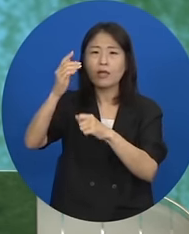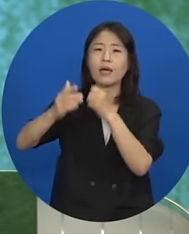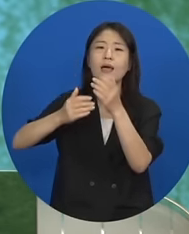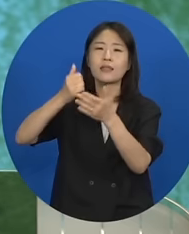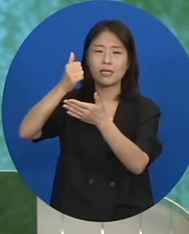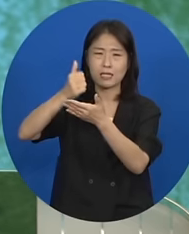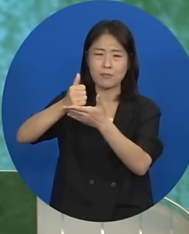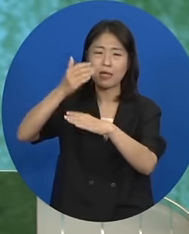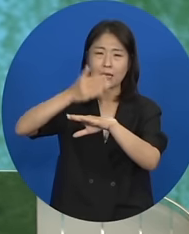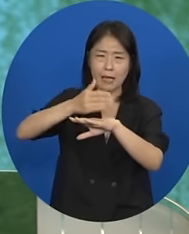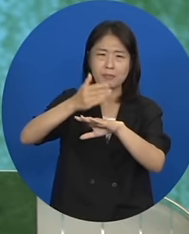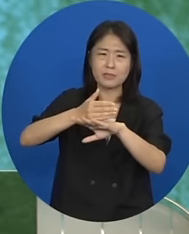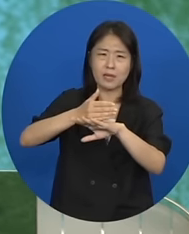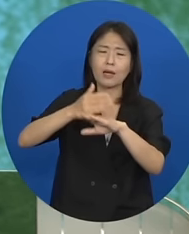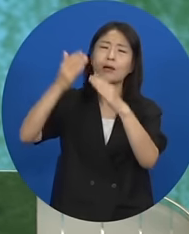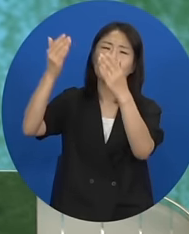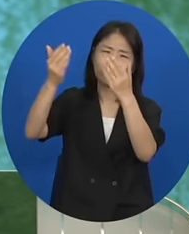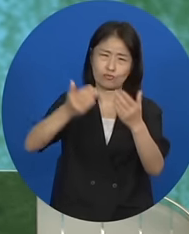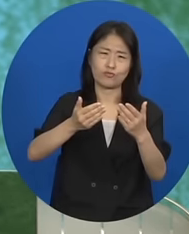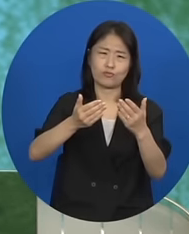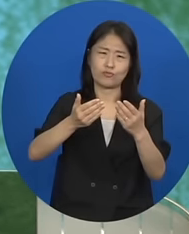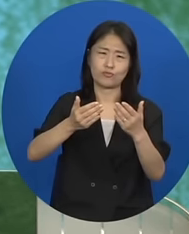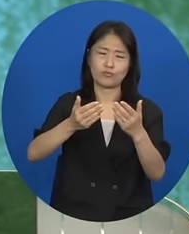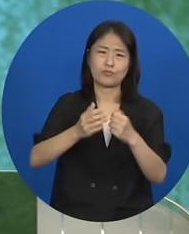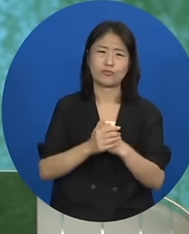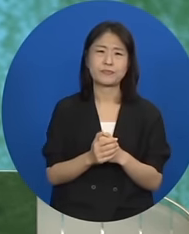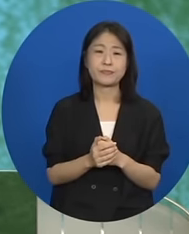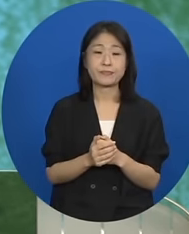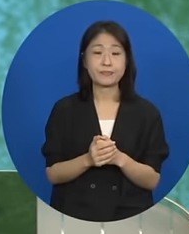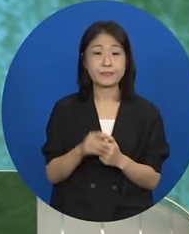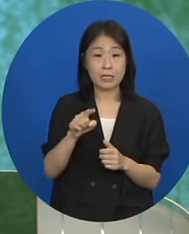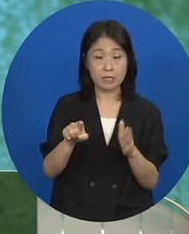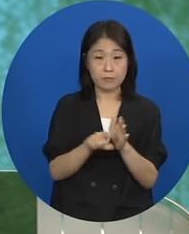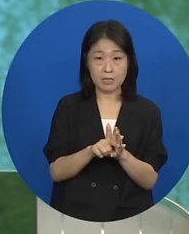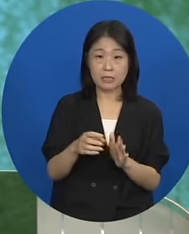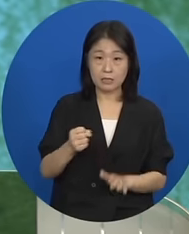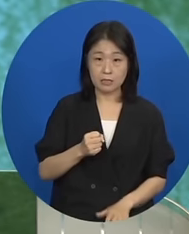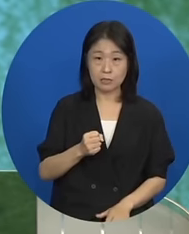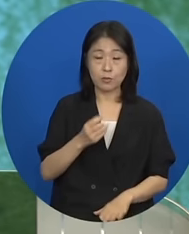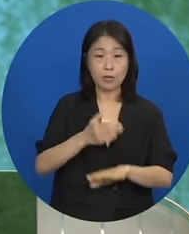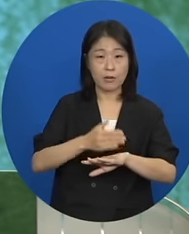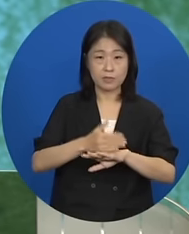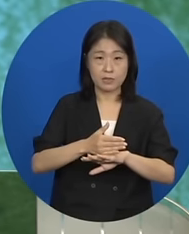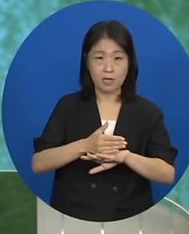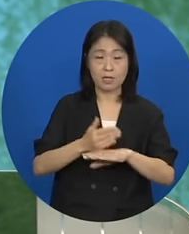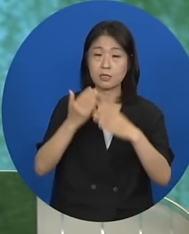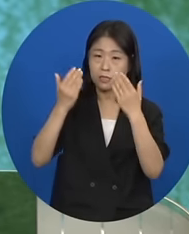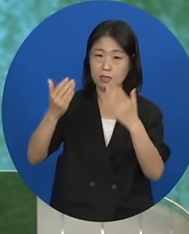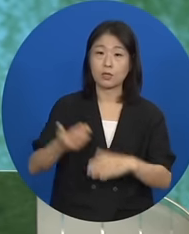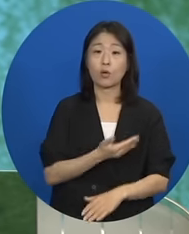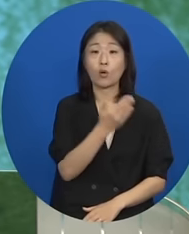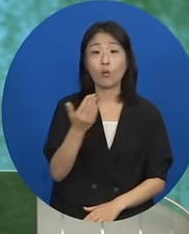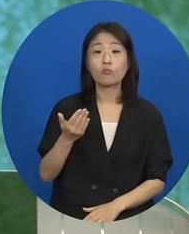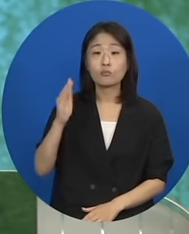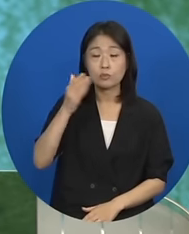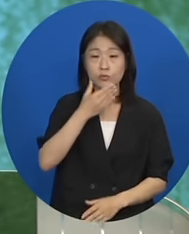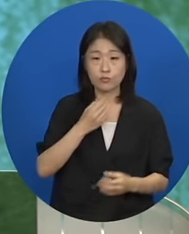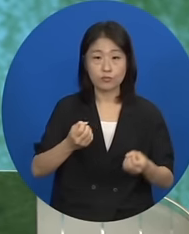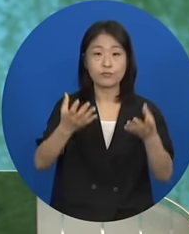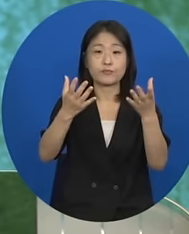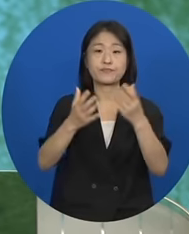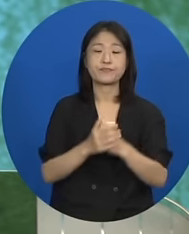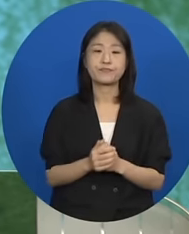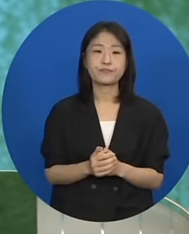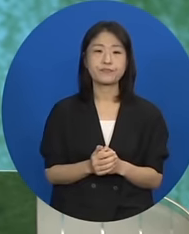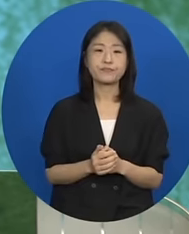허락해 주신다는 것입니다이 믿음으로 감사하는 여러분 되시기를 축복합니다이 감사의 정의를 바탕으로